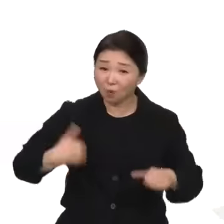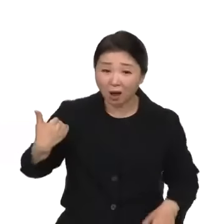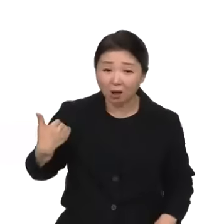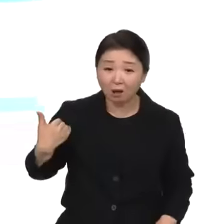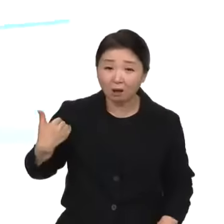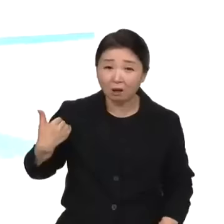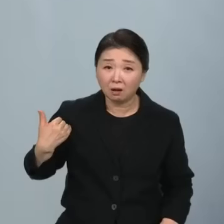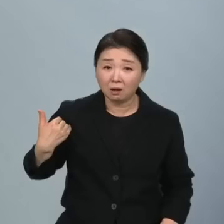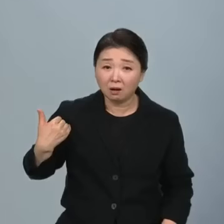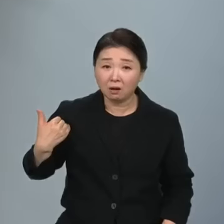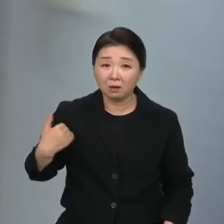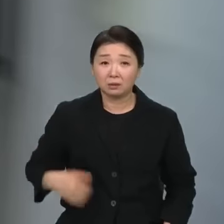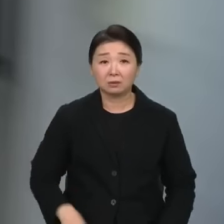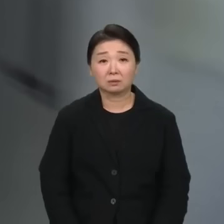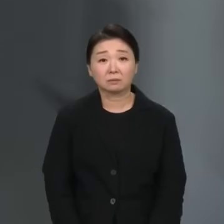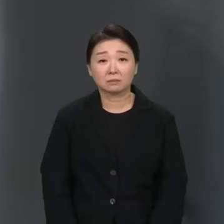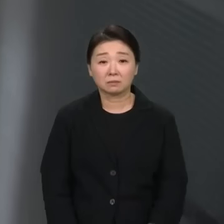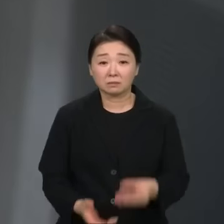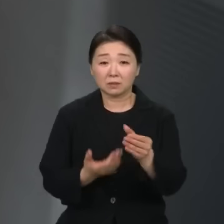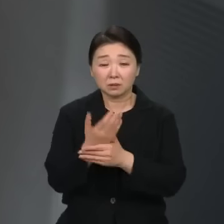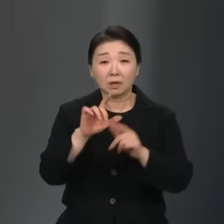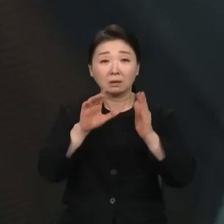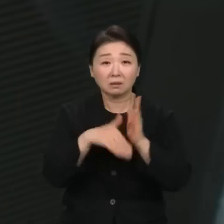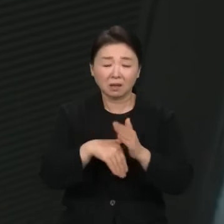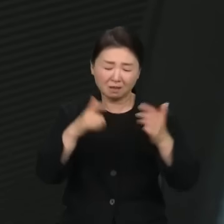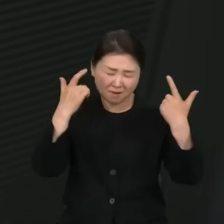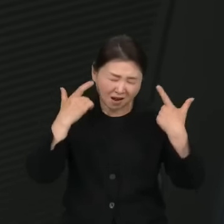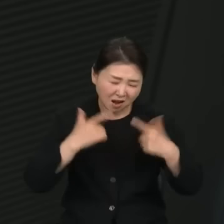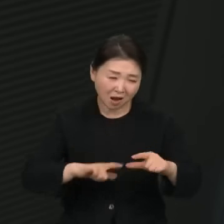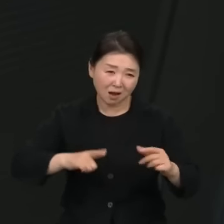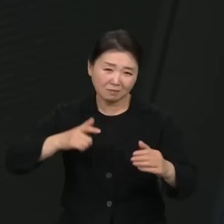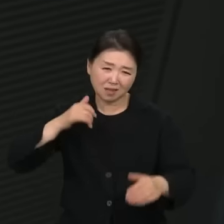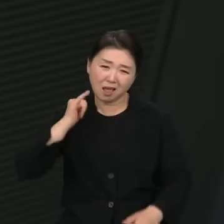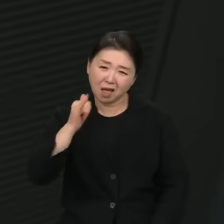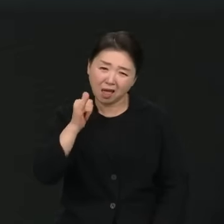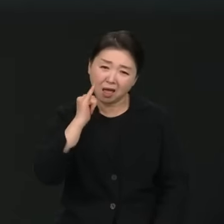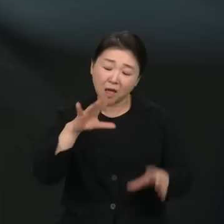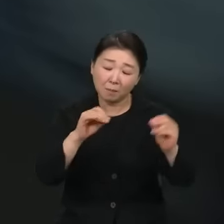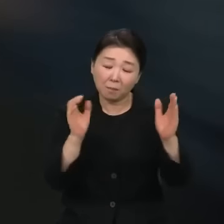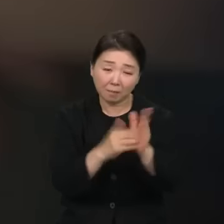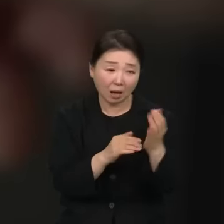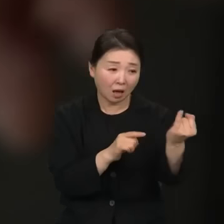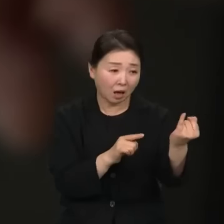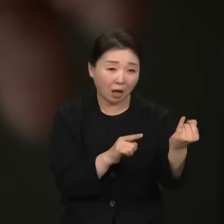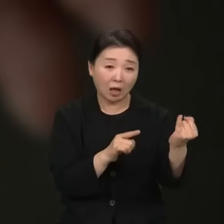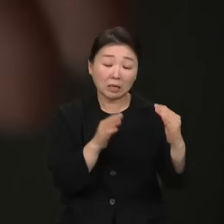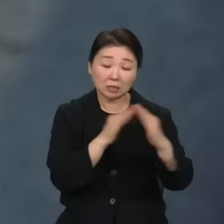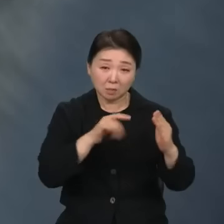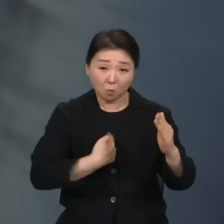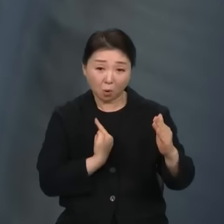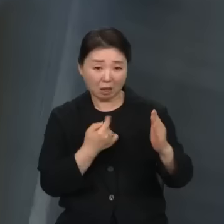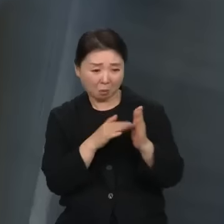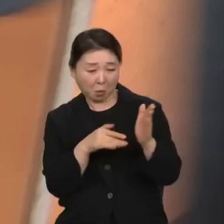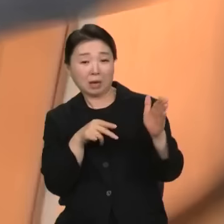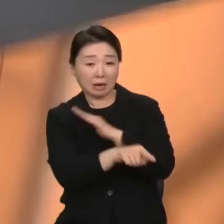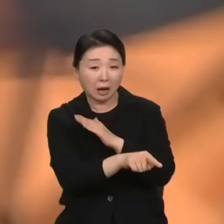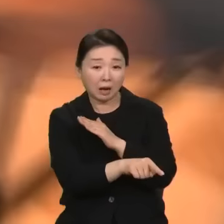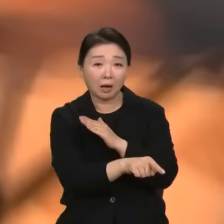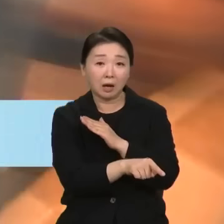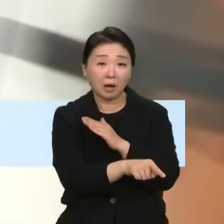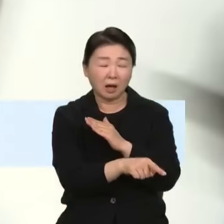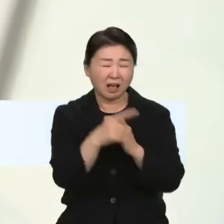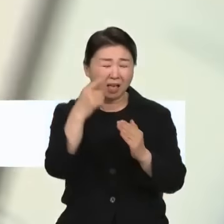모르셨어요? 사건 당일 밤새 연락해도 차단하자 효정 씨 자취방에 몰래 들어갔습니다. 뇌출혈이